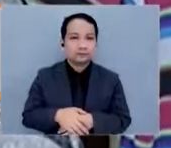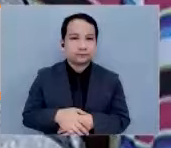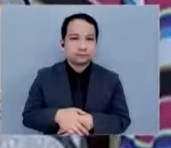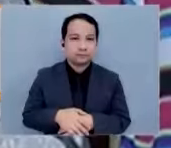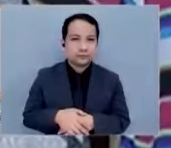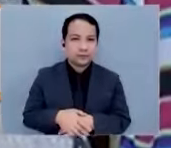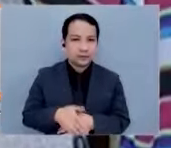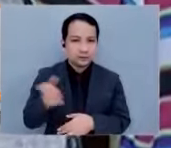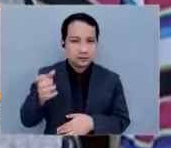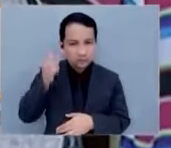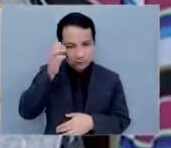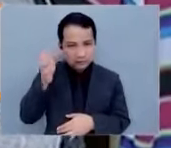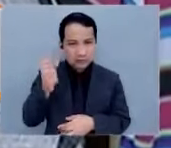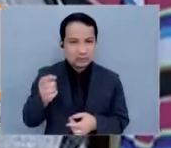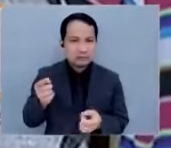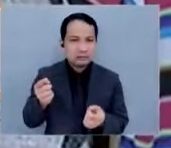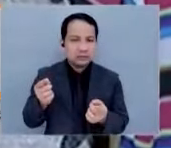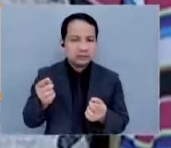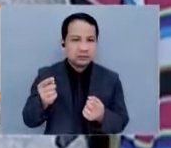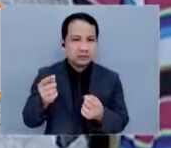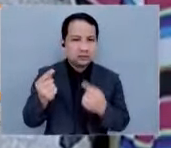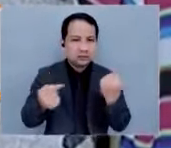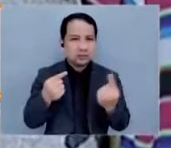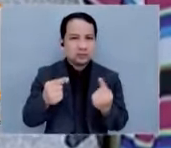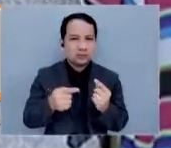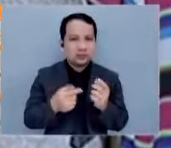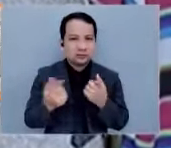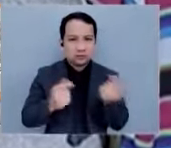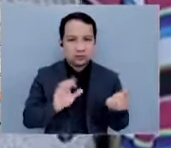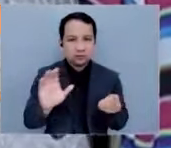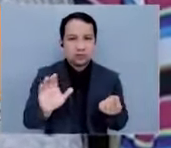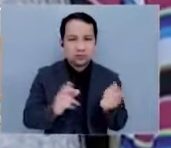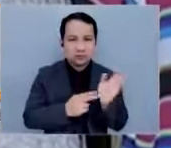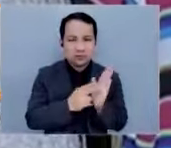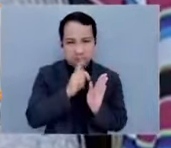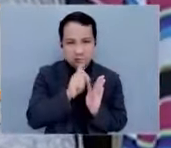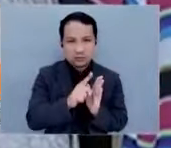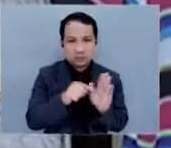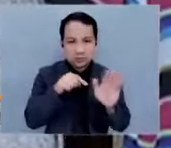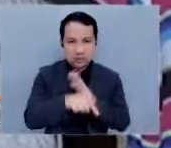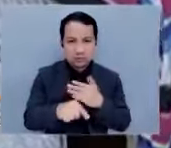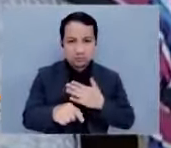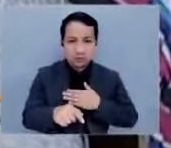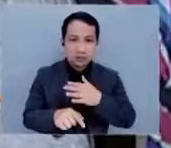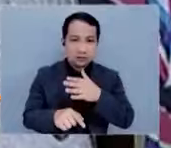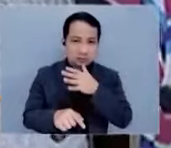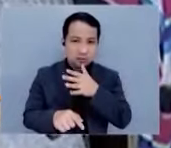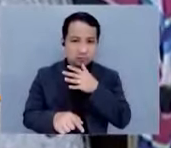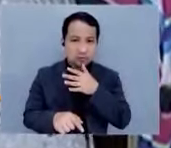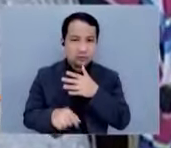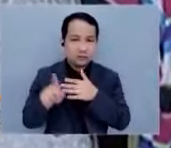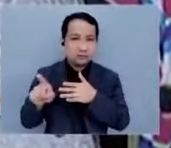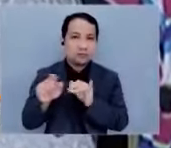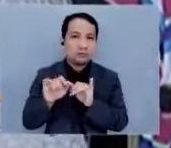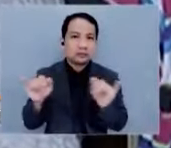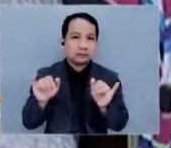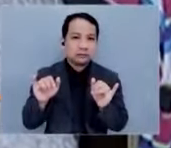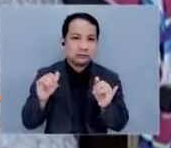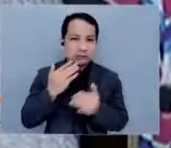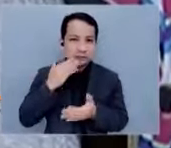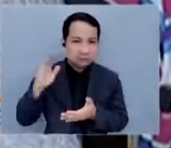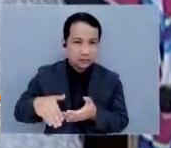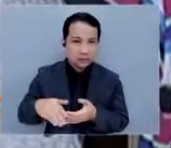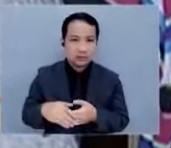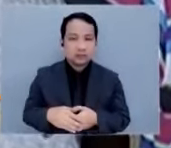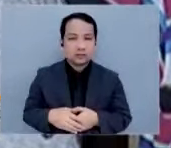ka. Ang kuno ni mo kamaturan, patay ni mo akong inahan, sama sa usakayok. Wala sala akong